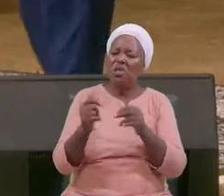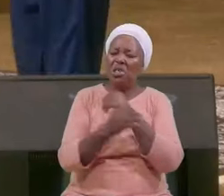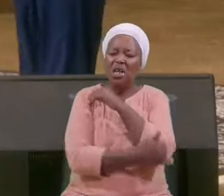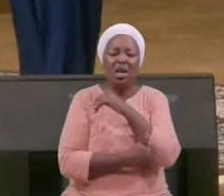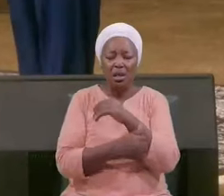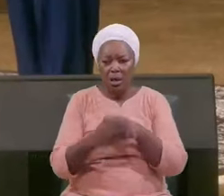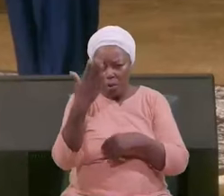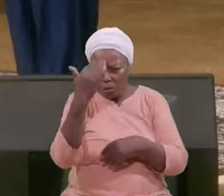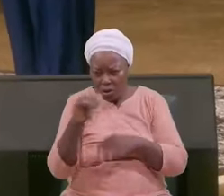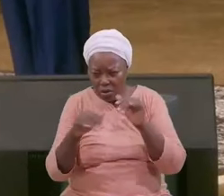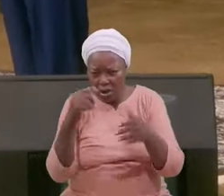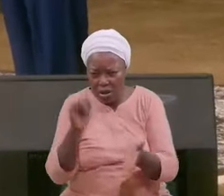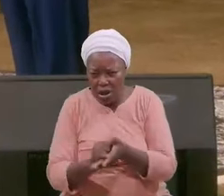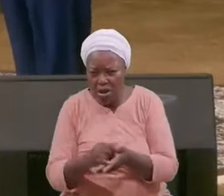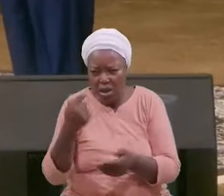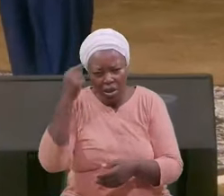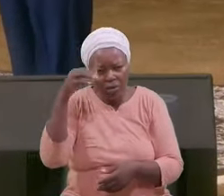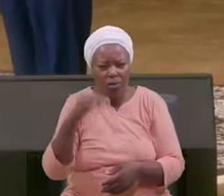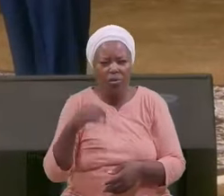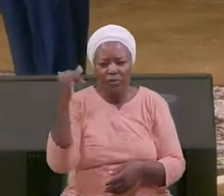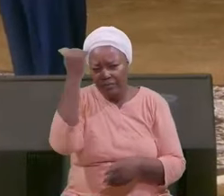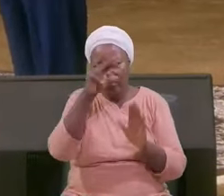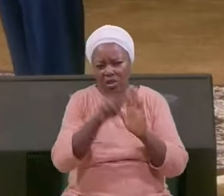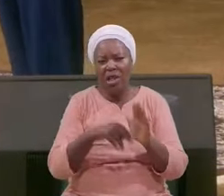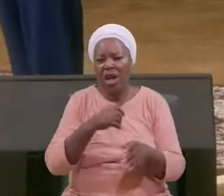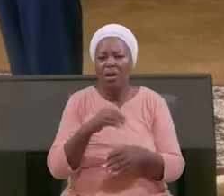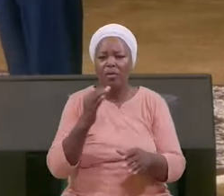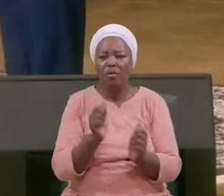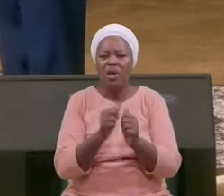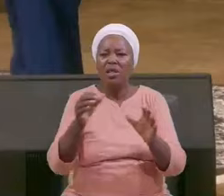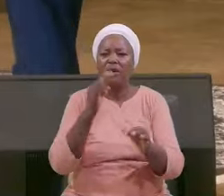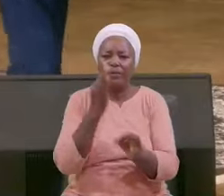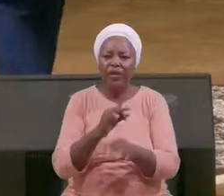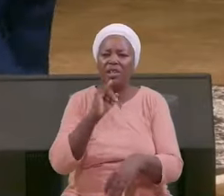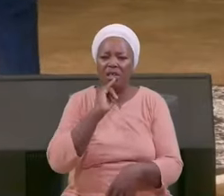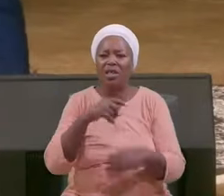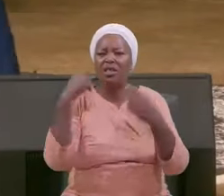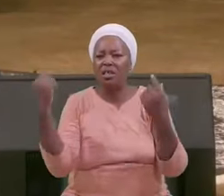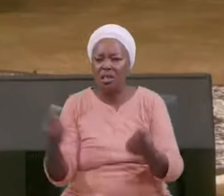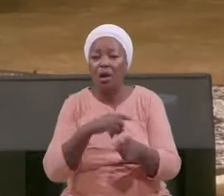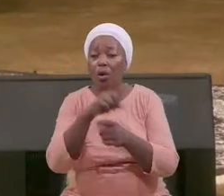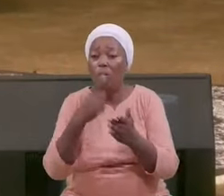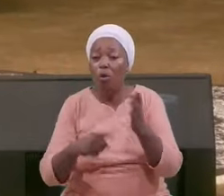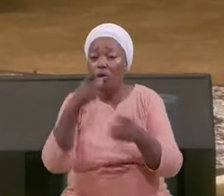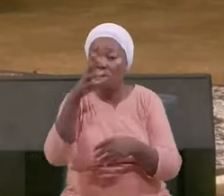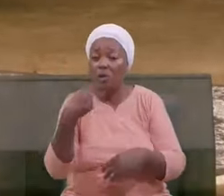La pensée de la folie et de manque de foi n'est que péché. Ce que Dieu dit qu'il fera, il le